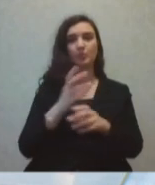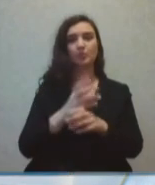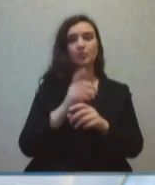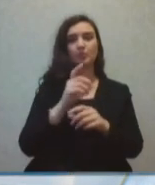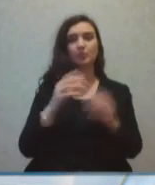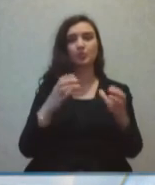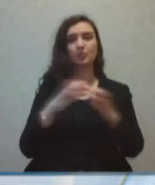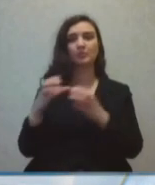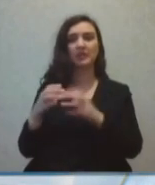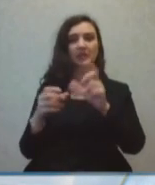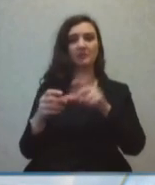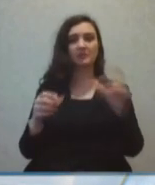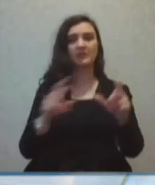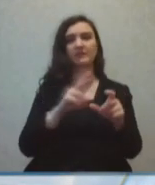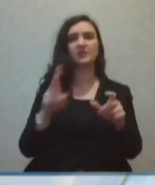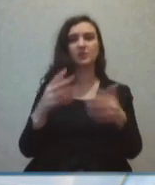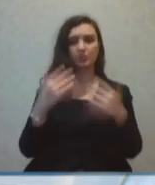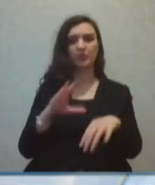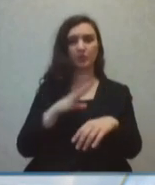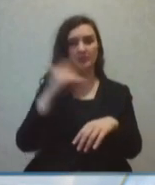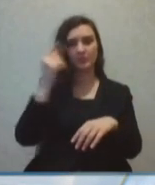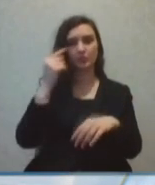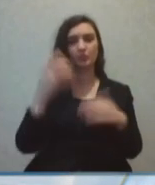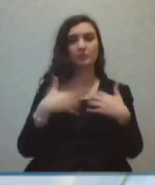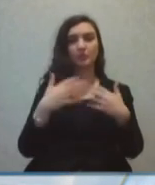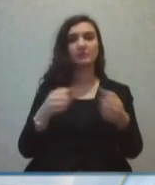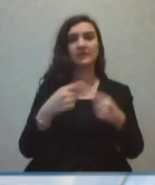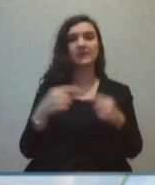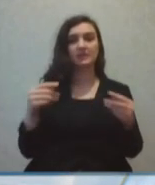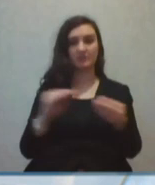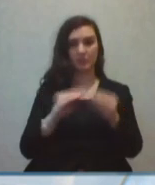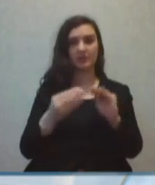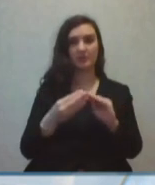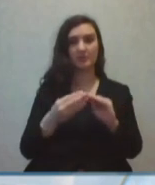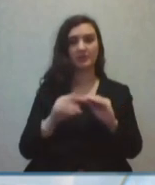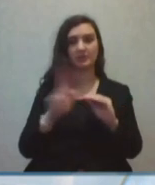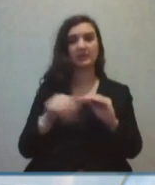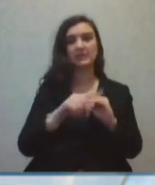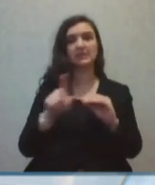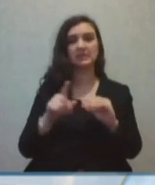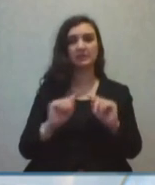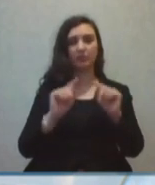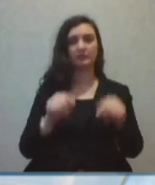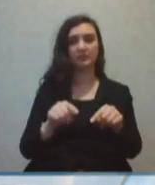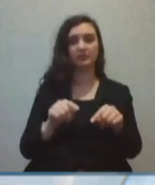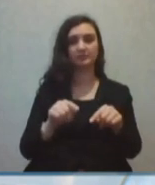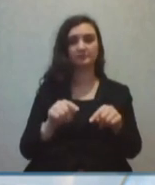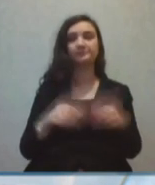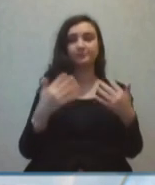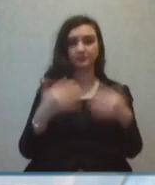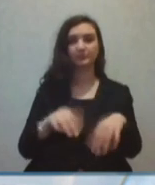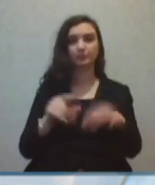ადამიანებისა, რომელთაც აპრიორი უკვე ჰქონდა ფსიქიკური ჯანმრთელობის სხვადასხვა პრობლემა და ისინი მოხვდნენ